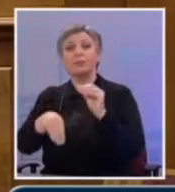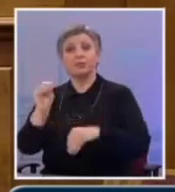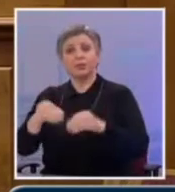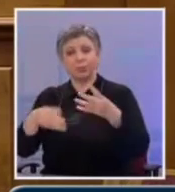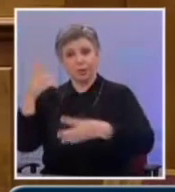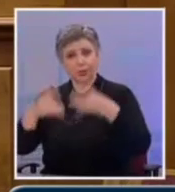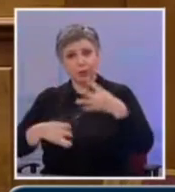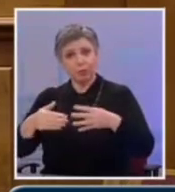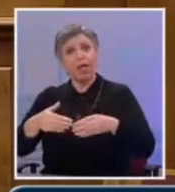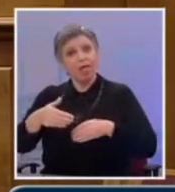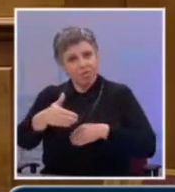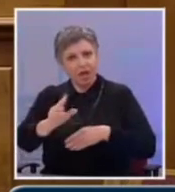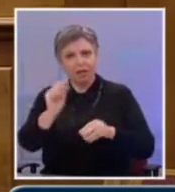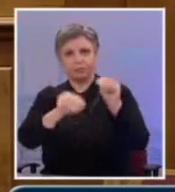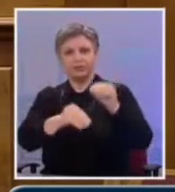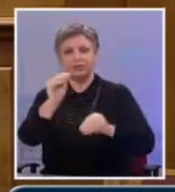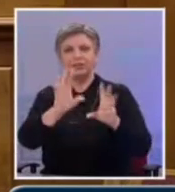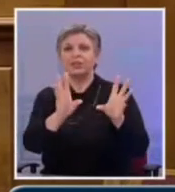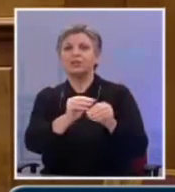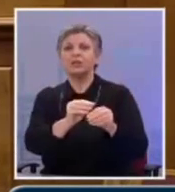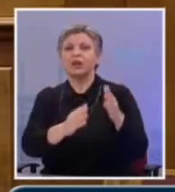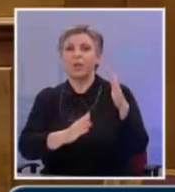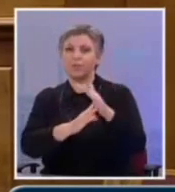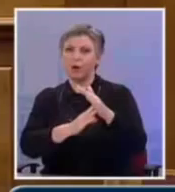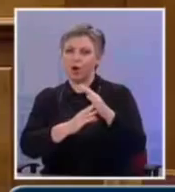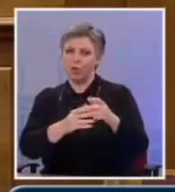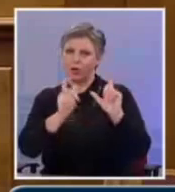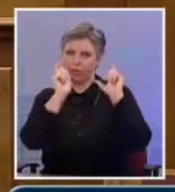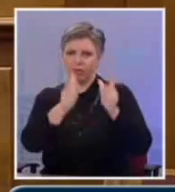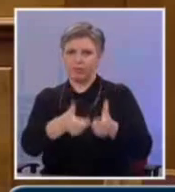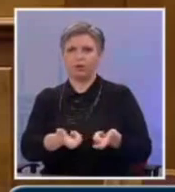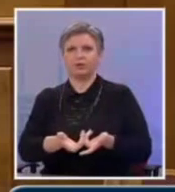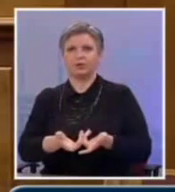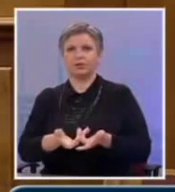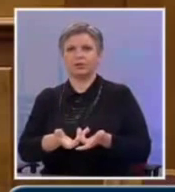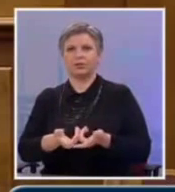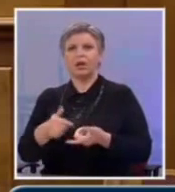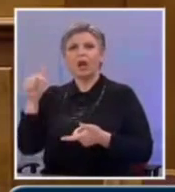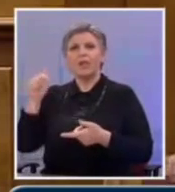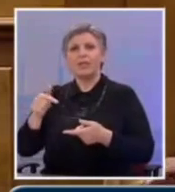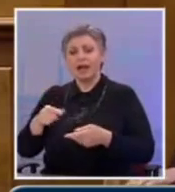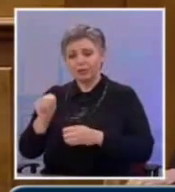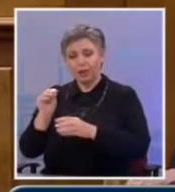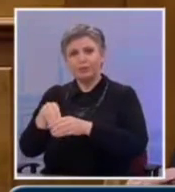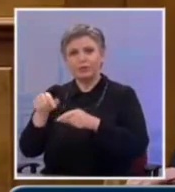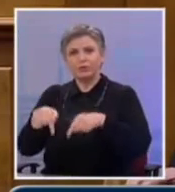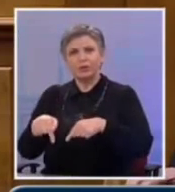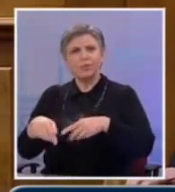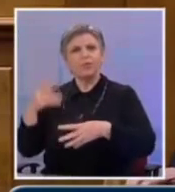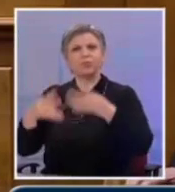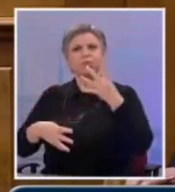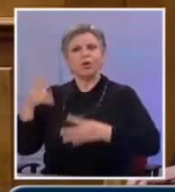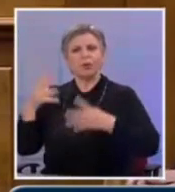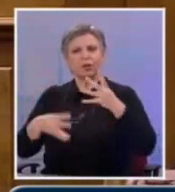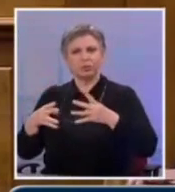όταν καταψηφίζεις έναν προϋπολογισμό. Η ψήφος για τον προϋπολογισμό είναι μια κορυφαία πράξη στην πληρωθική διαδικασία.